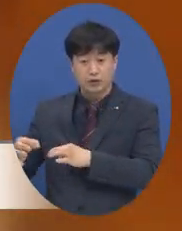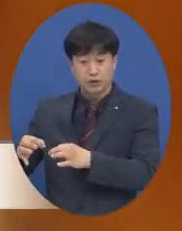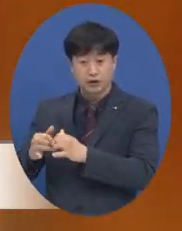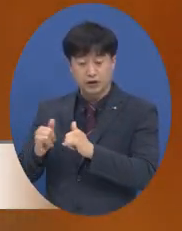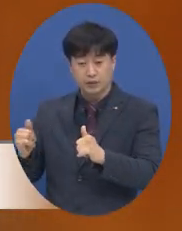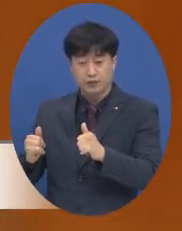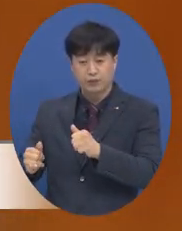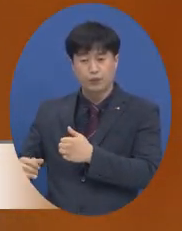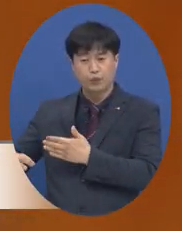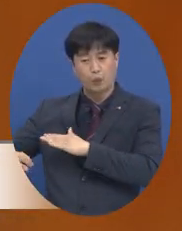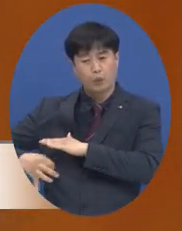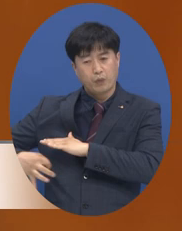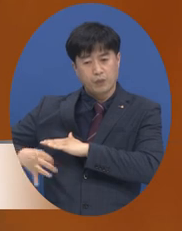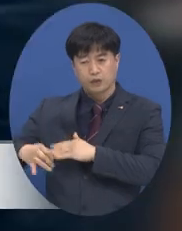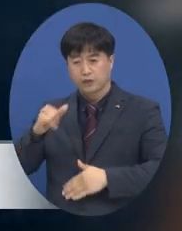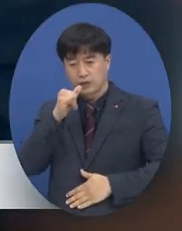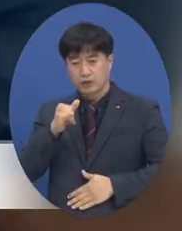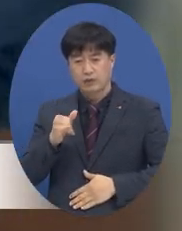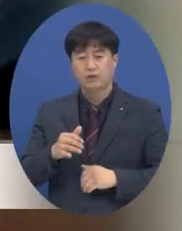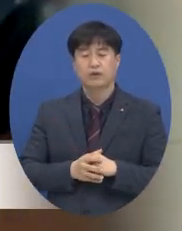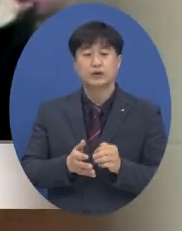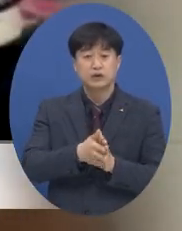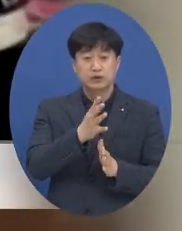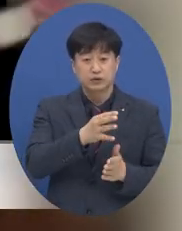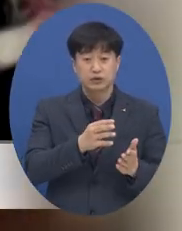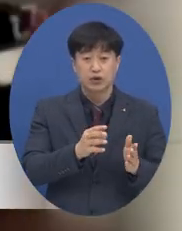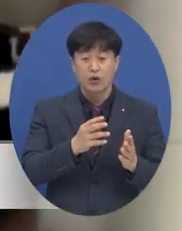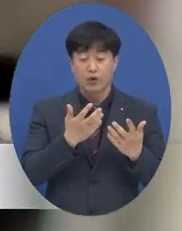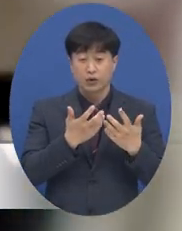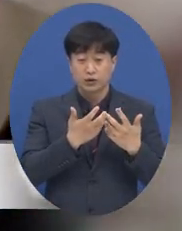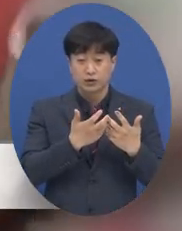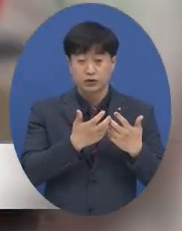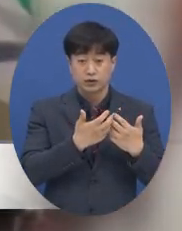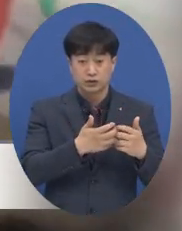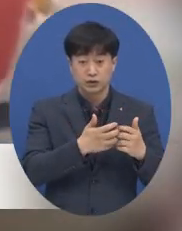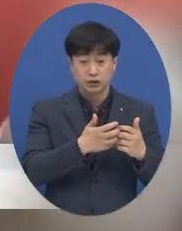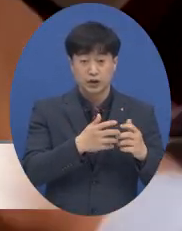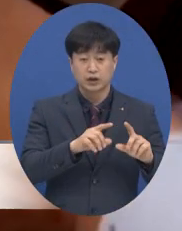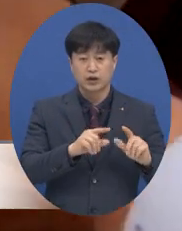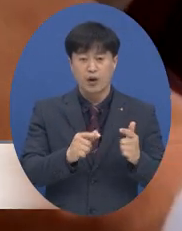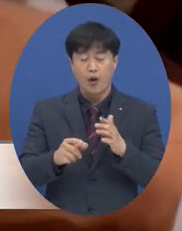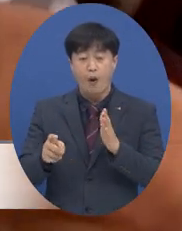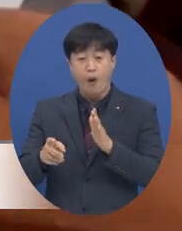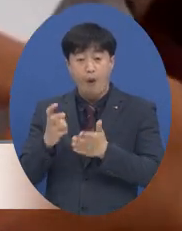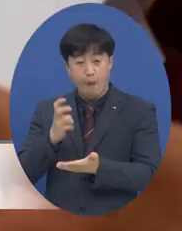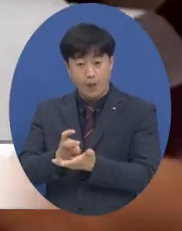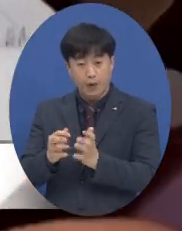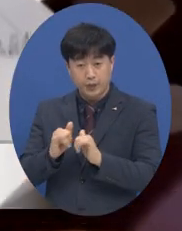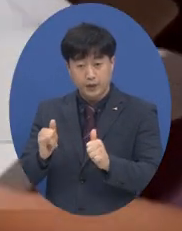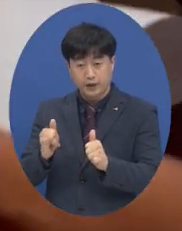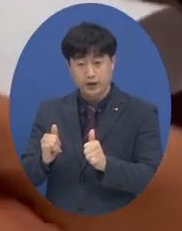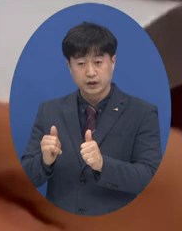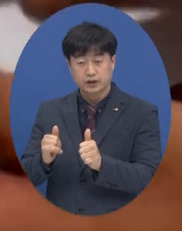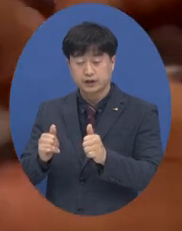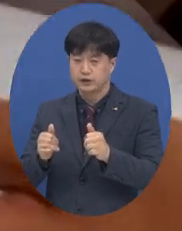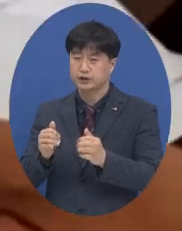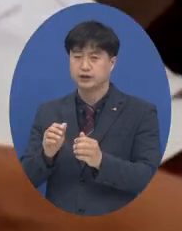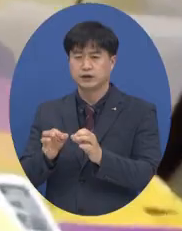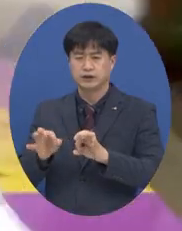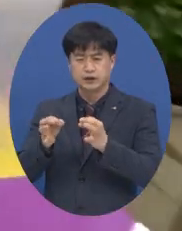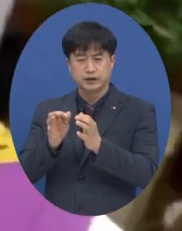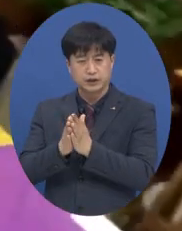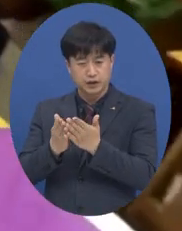시설 행사 의 후원금을 시설 개 자가 아닌 법인 계좌로 모금하는 등 다양한 방법으로 보조금을 횡령 해왔습니다